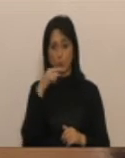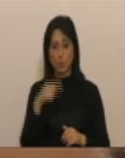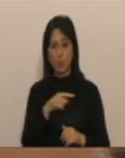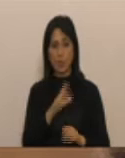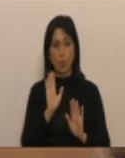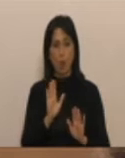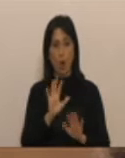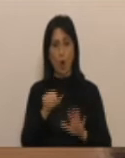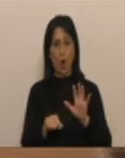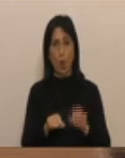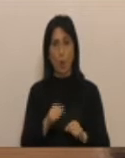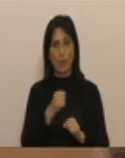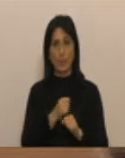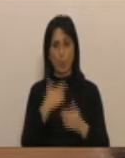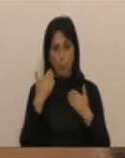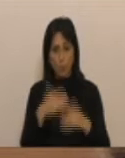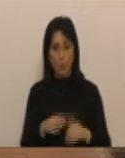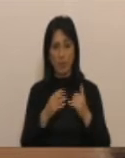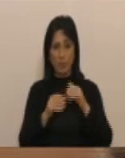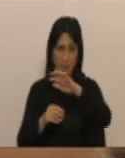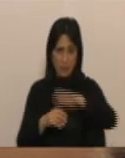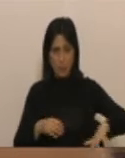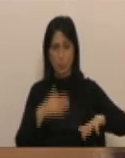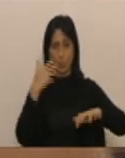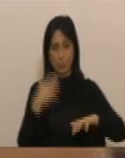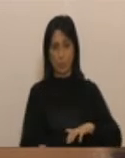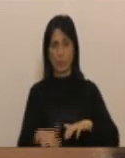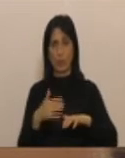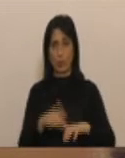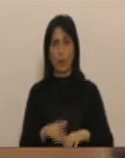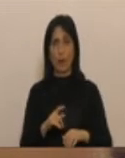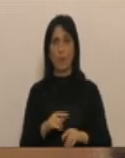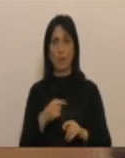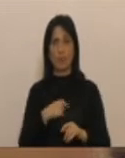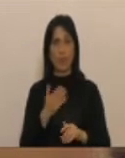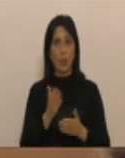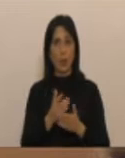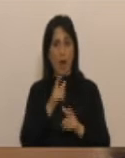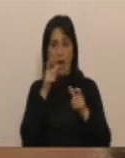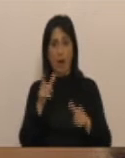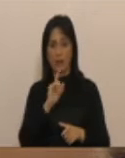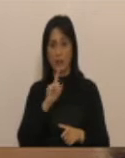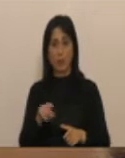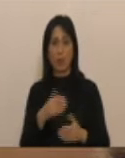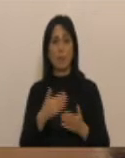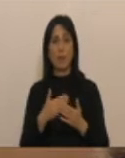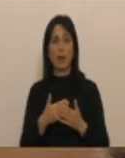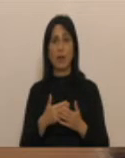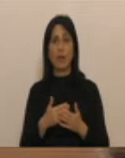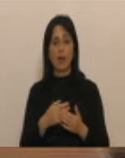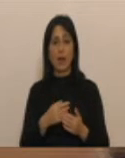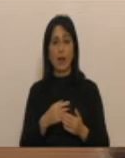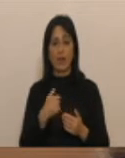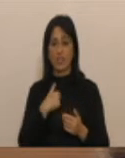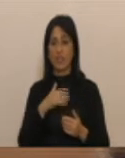არა მხოლოდ ოკუპაციას ახდენს, არამედ უკვე ანექსიის შემდგარ ფაქტს ახორციელებს. ამაზე ჩვენ თუ არ ამოვიღეთ ხმა და არ მივაწვინეთ